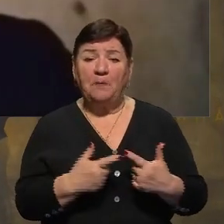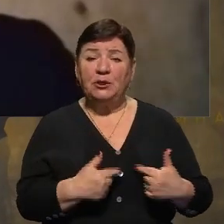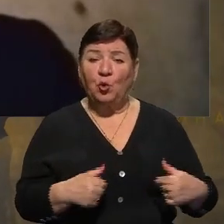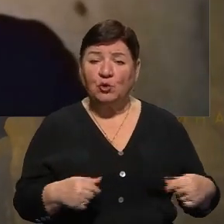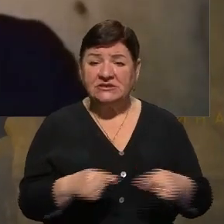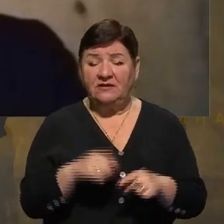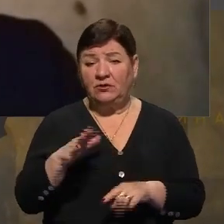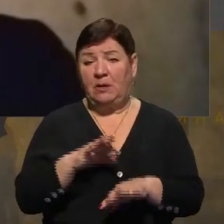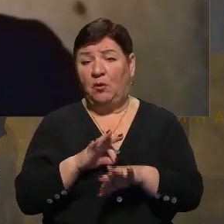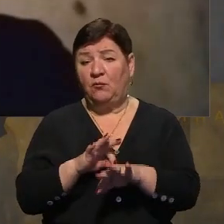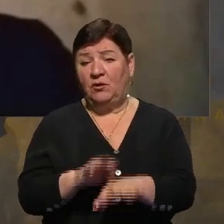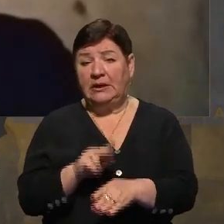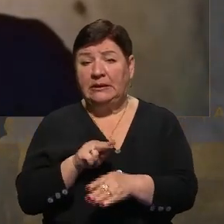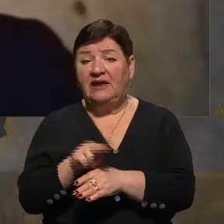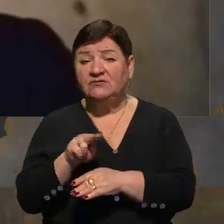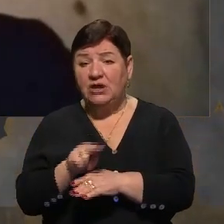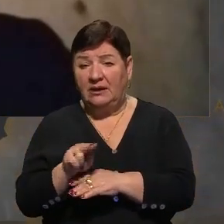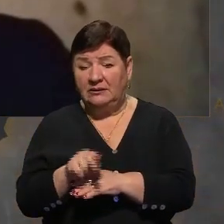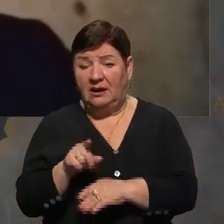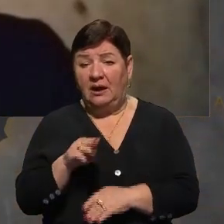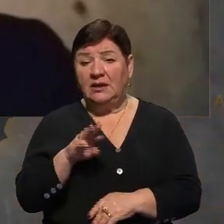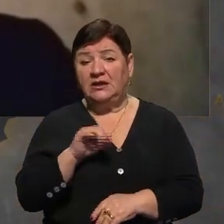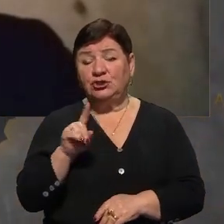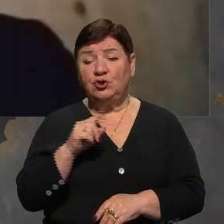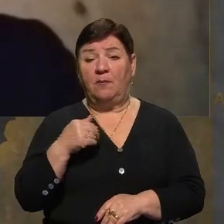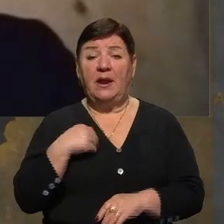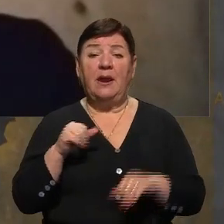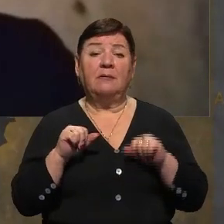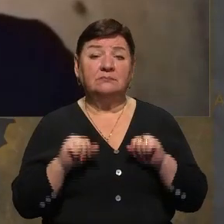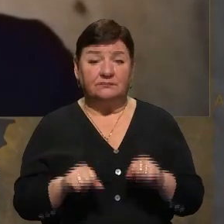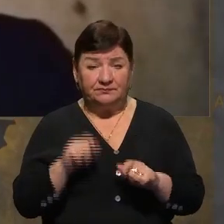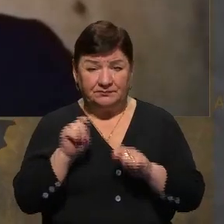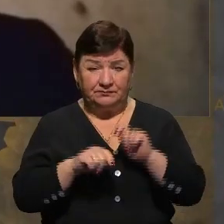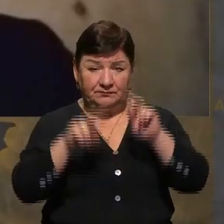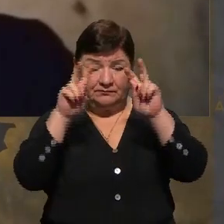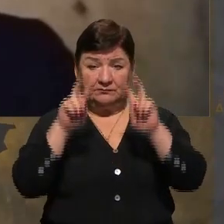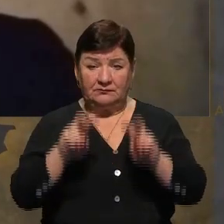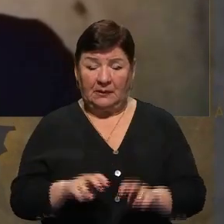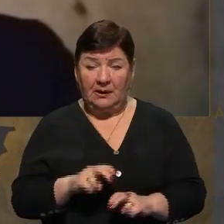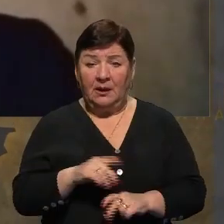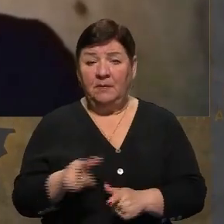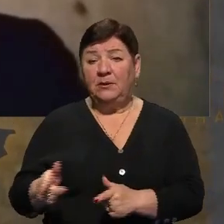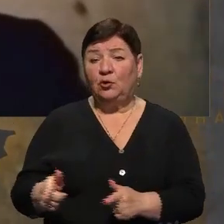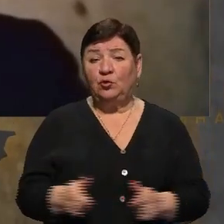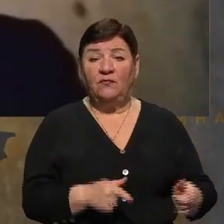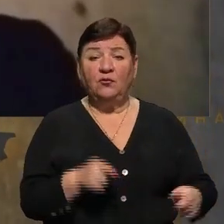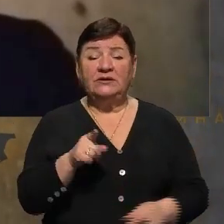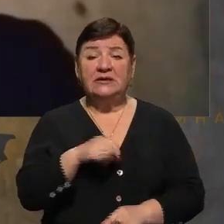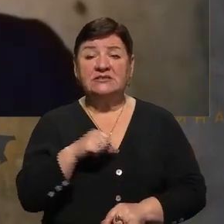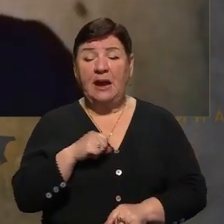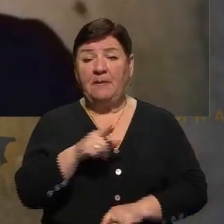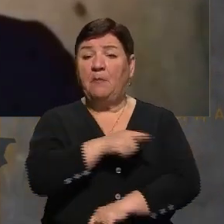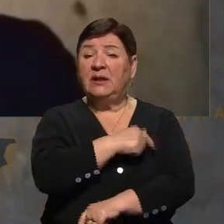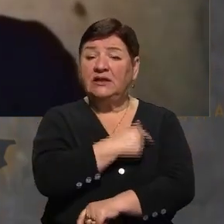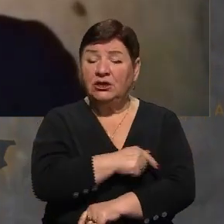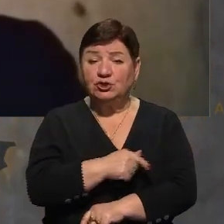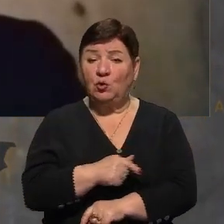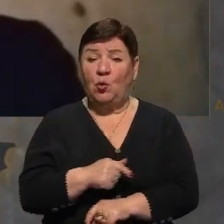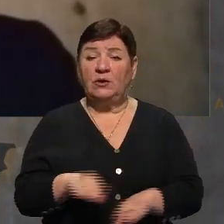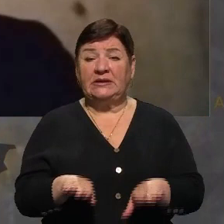вони проводять з ними навчання. Те, що ми маємо можливість моніторити, вони проходять підготовку, то ж саме там медичну,